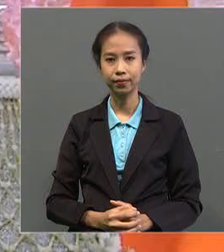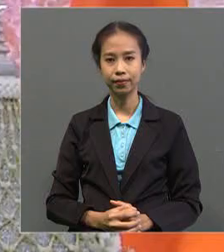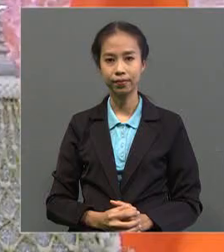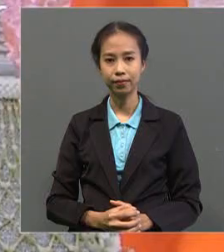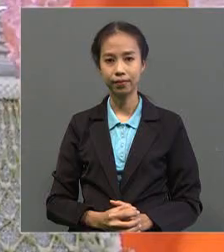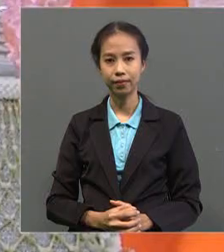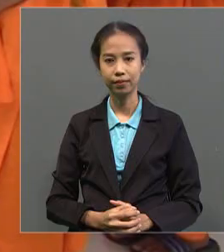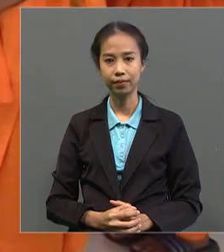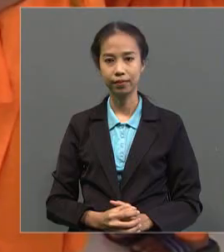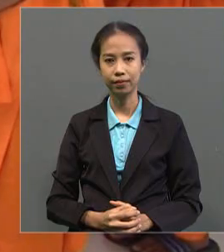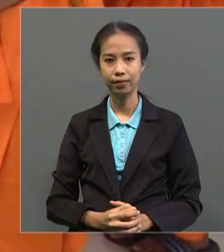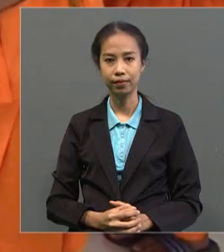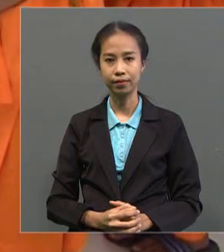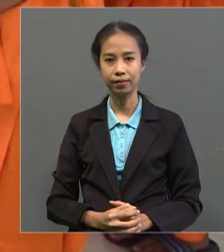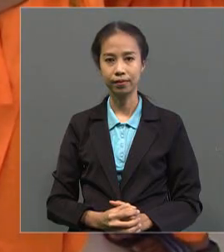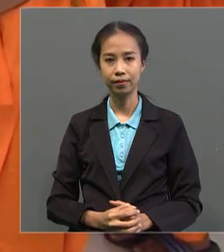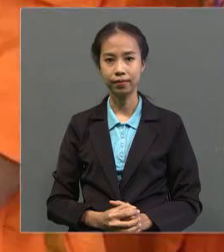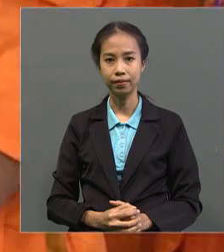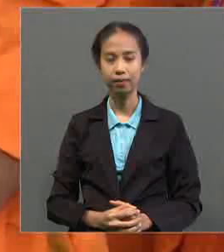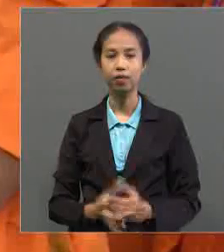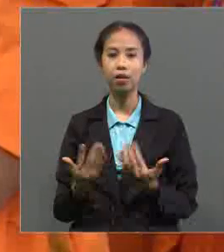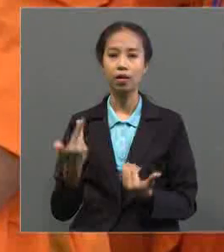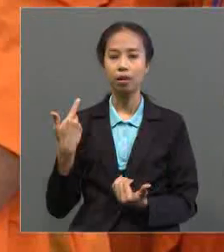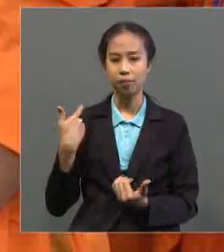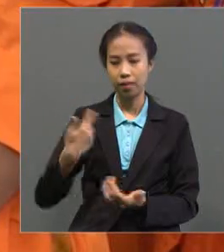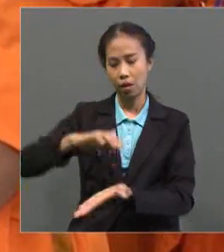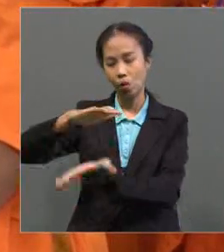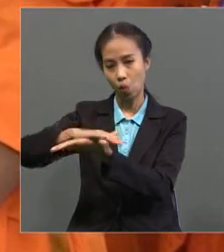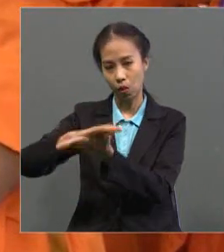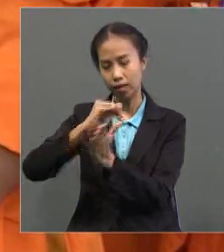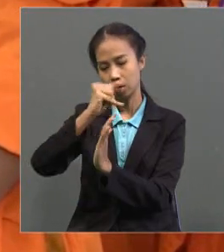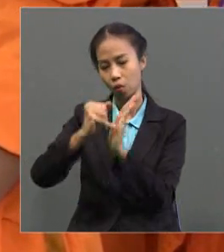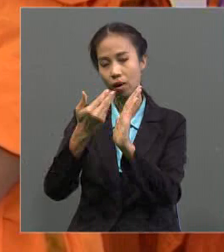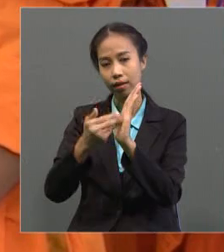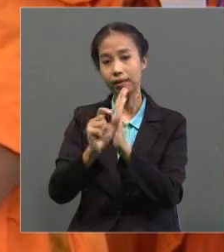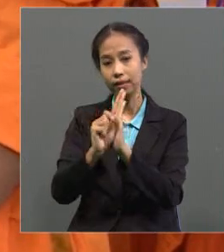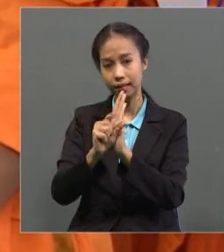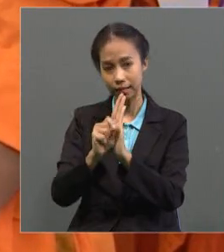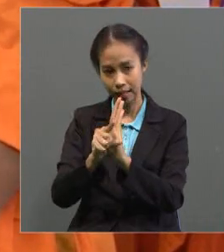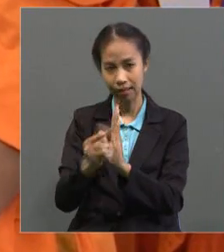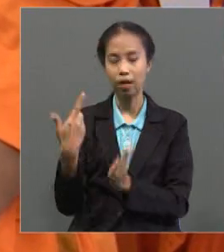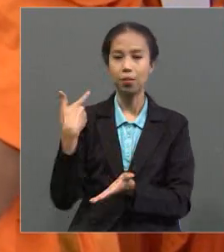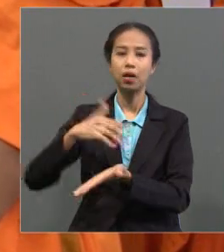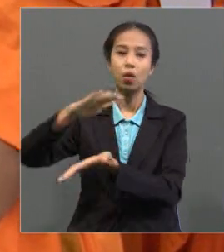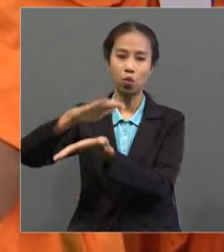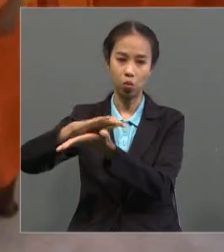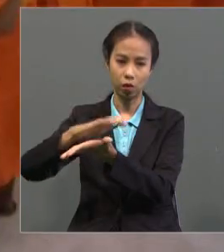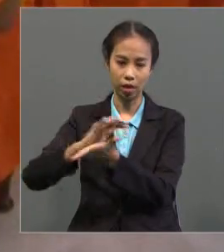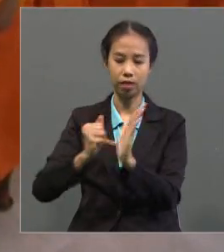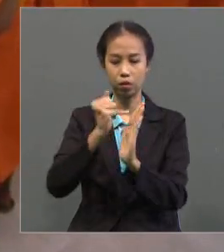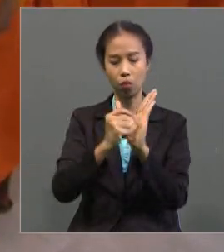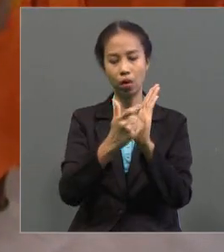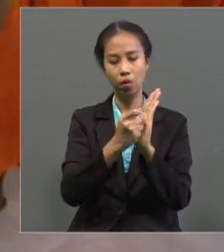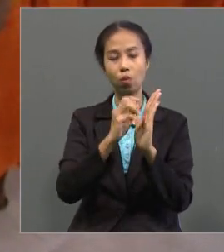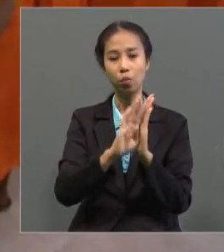ราชสีห์พิพัฒน์มหาวัชรราชธิดาโรงเรียนบ้านเก่าวันจังหวัดศรีสะเกษโรงเรียนม่วงสามสิบอัมพวันวิทยาจังหวัด